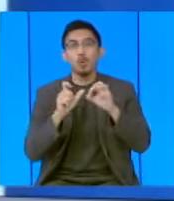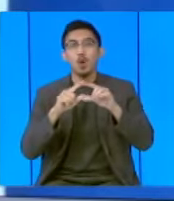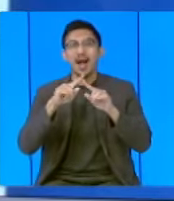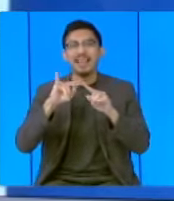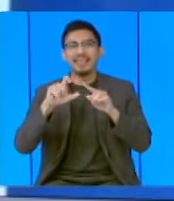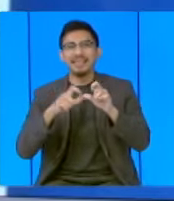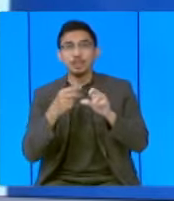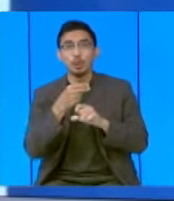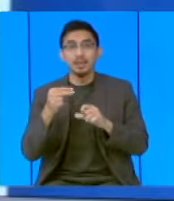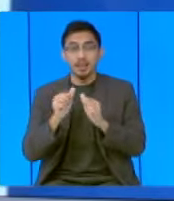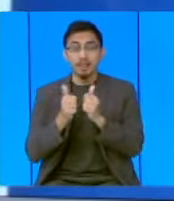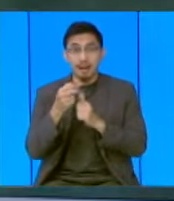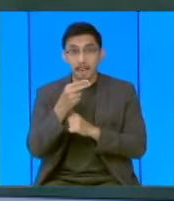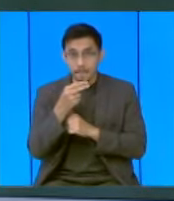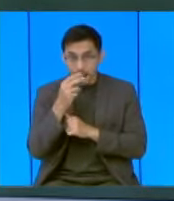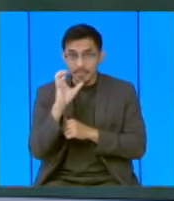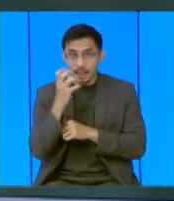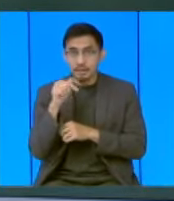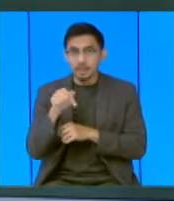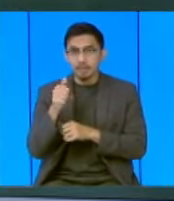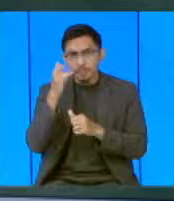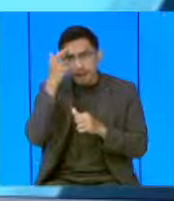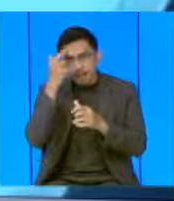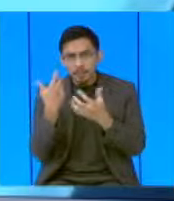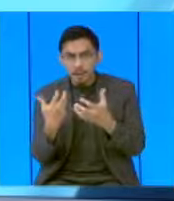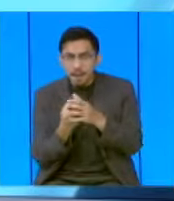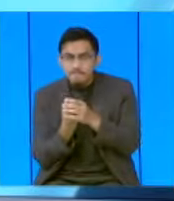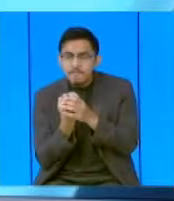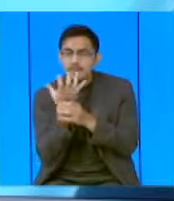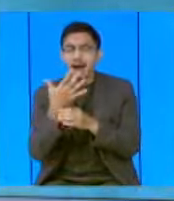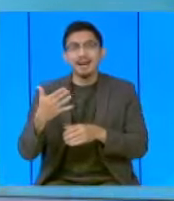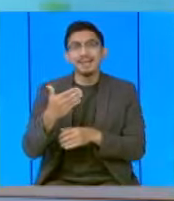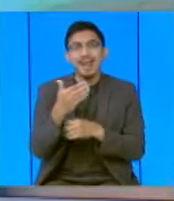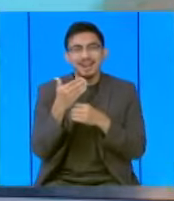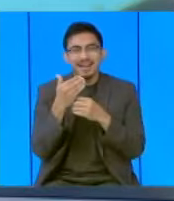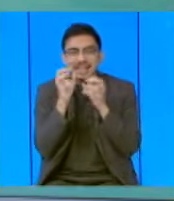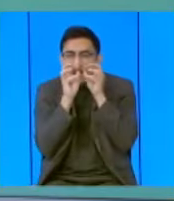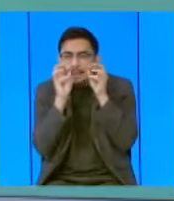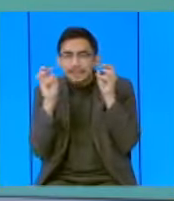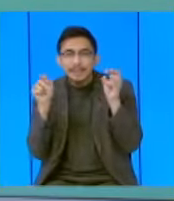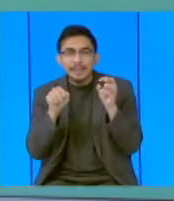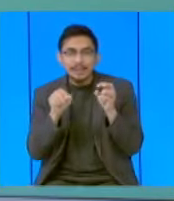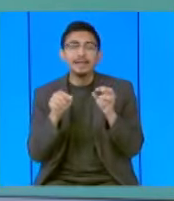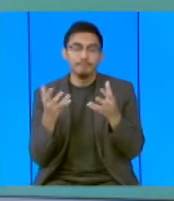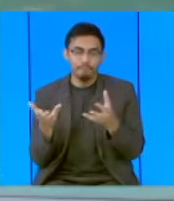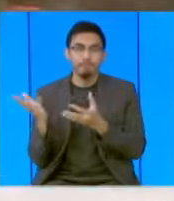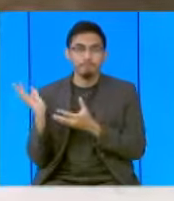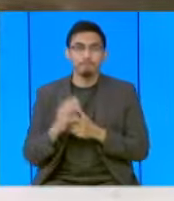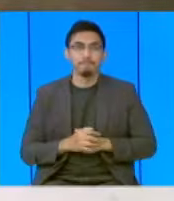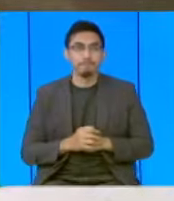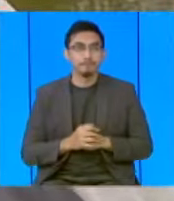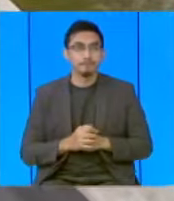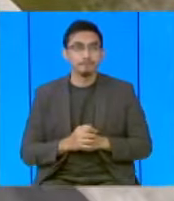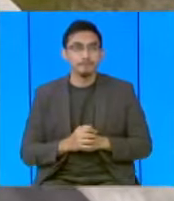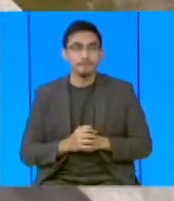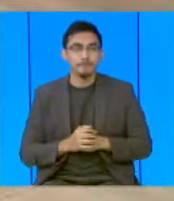Aquatics Indonesia di Tangerang, Banten. Karena di sini Anda bisa belajar budidaya maupun membeli aneka ikan hias yang unik.